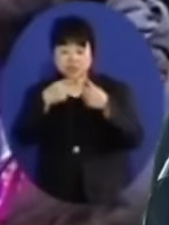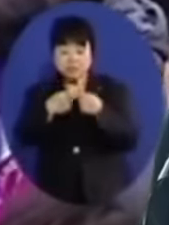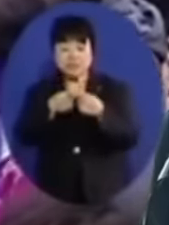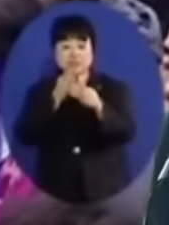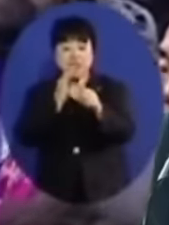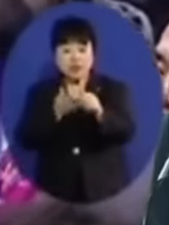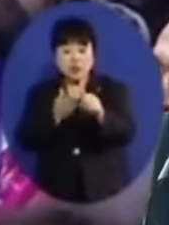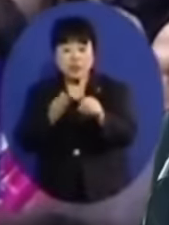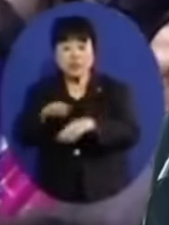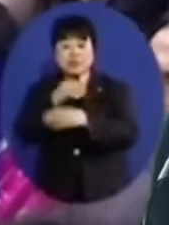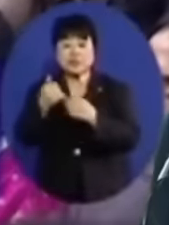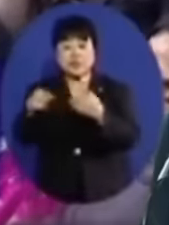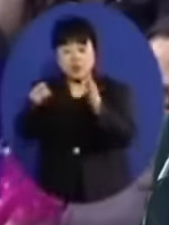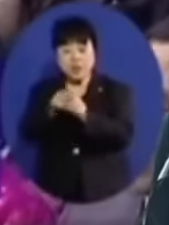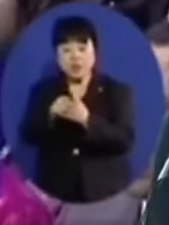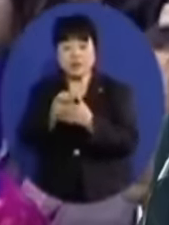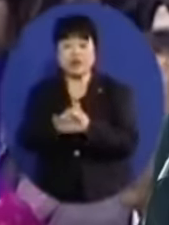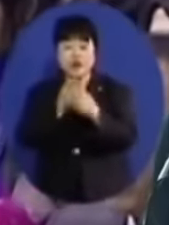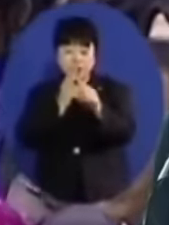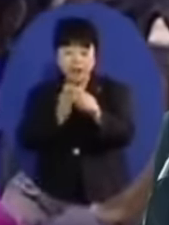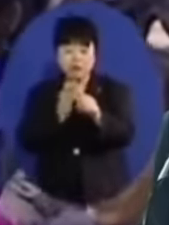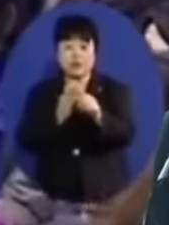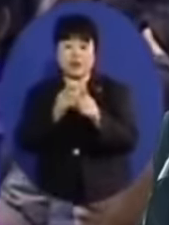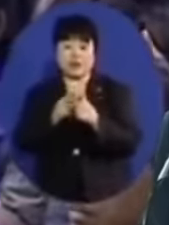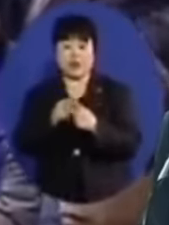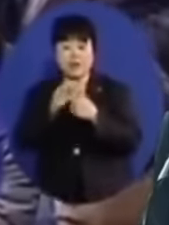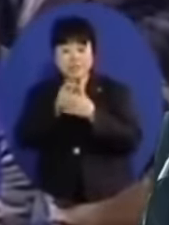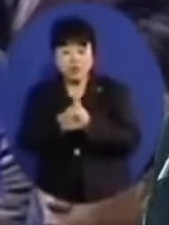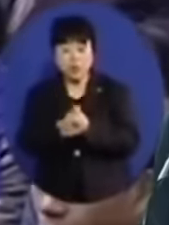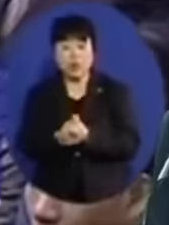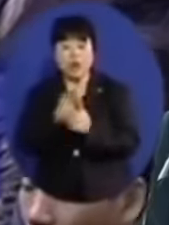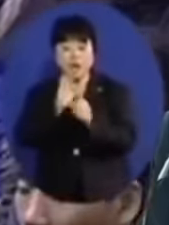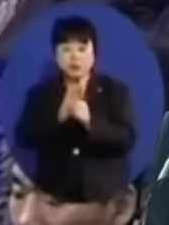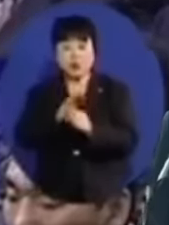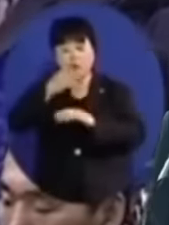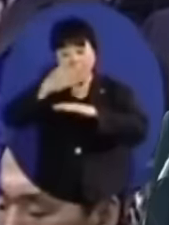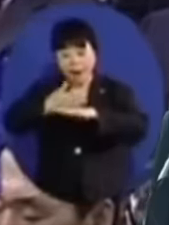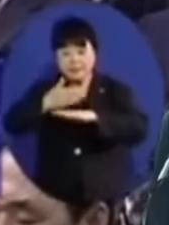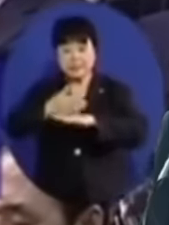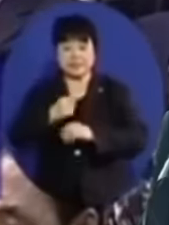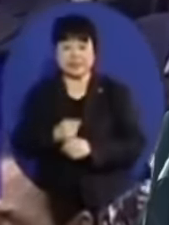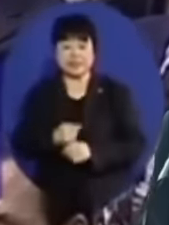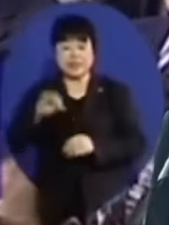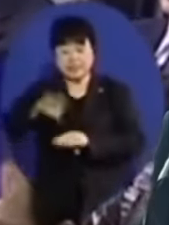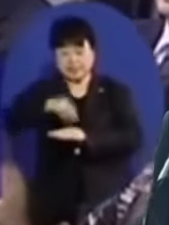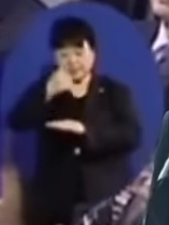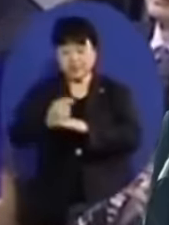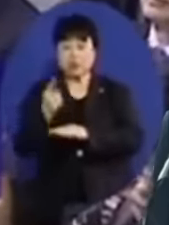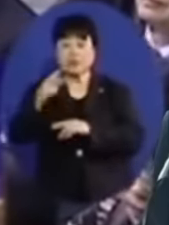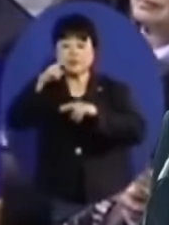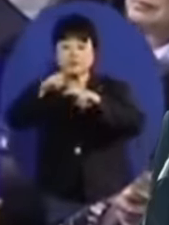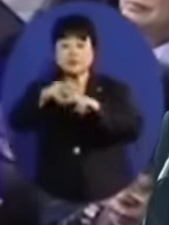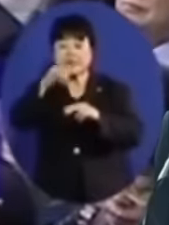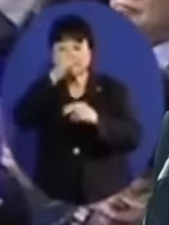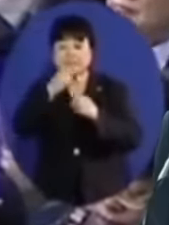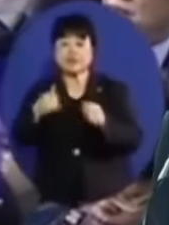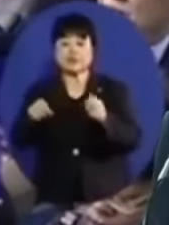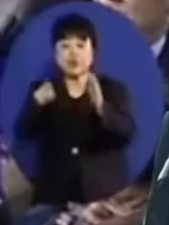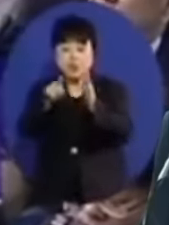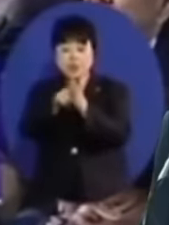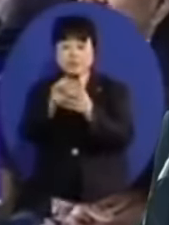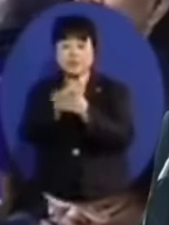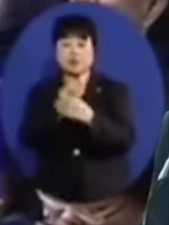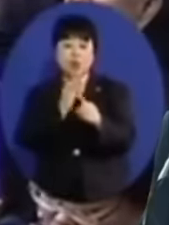권하노니 모든 사람을 위하여 간구와 기도와 도구와 감사를 하되 임금들과 높은 지위에 있는 모든 사람을 위하여